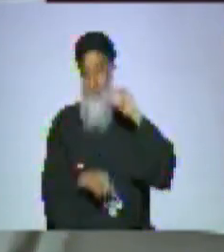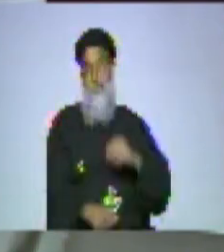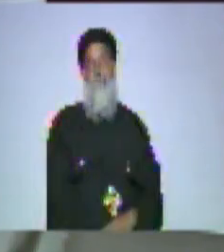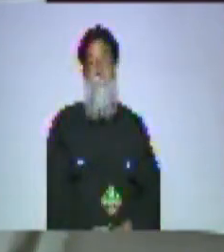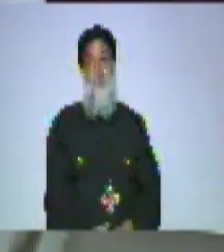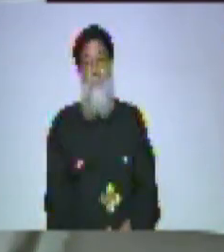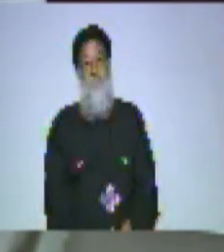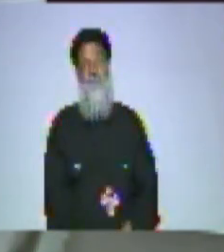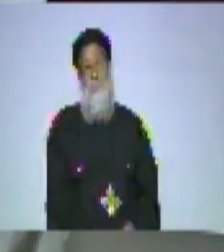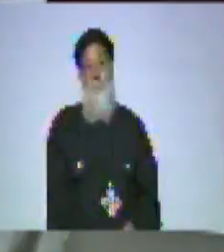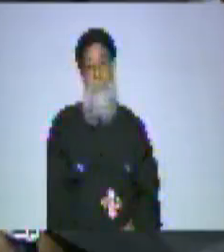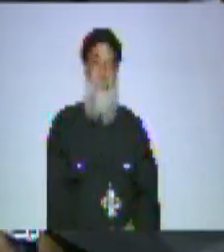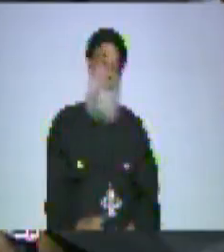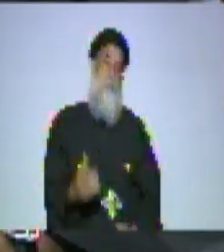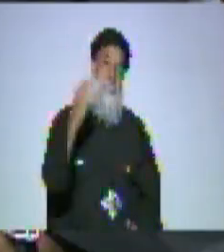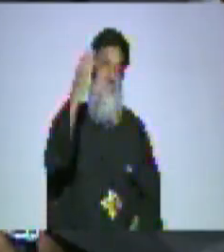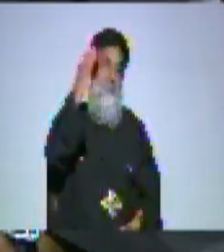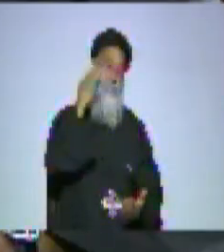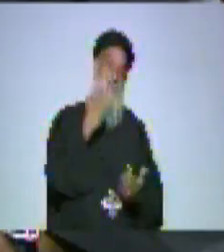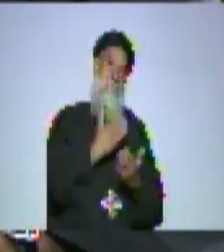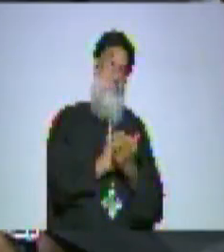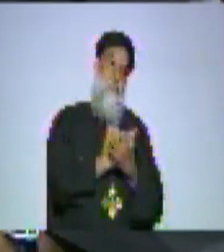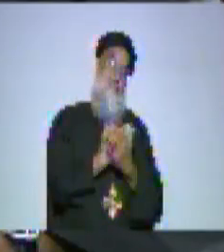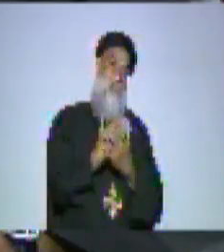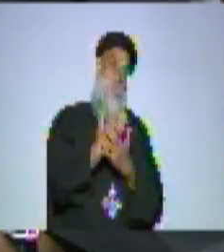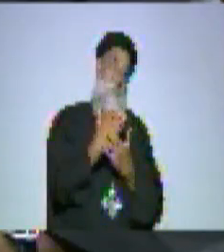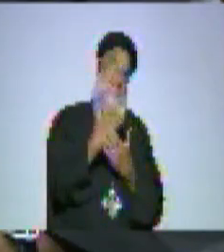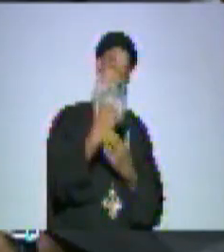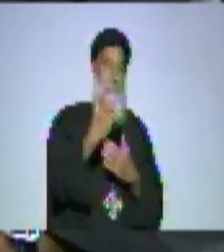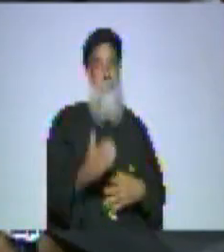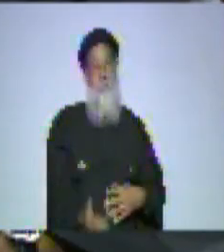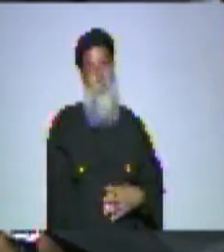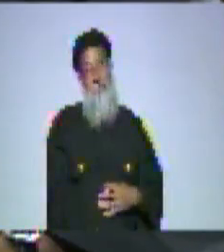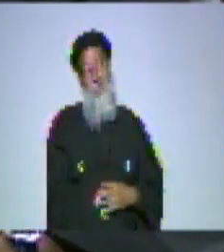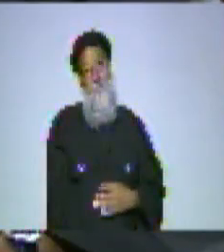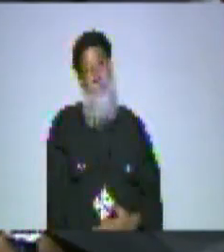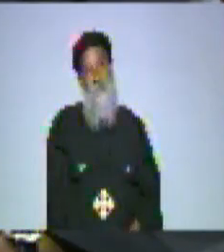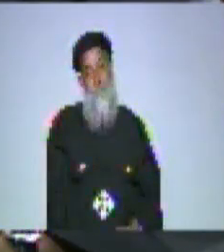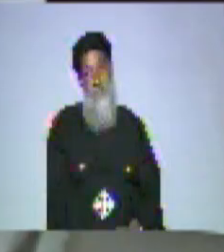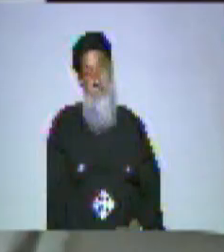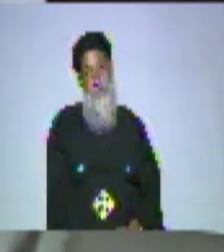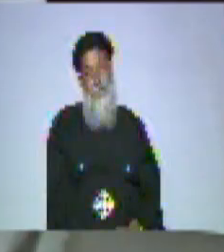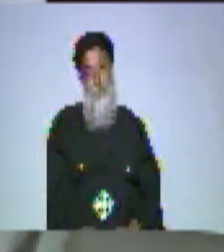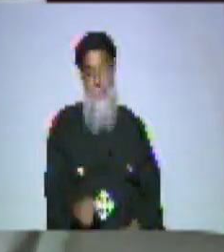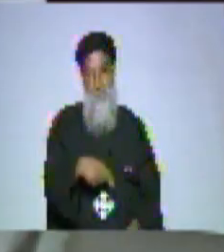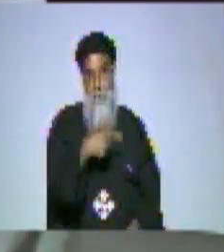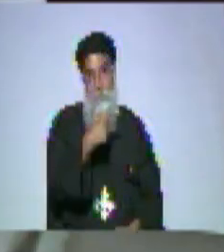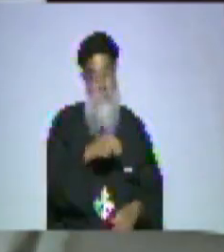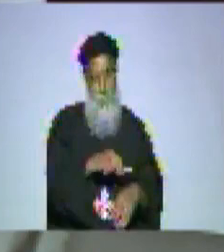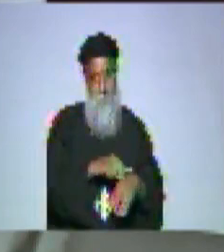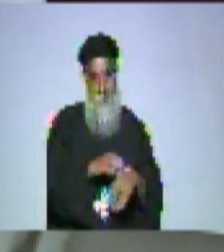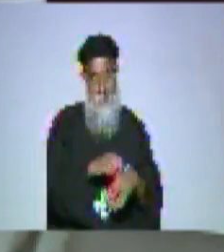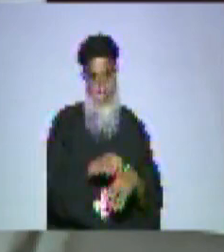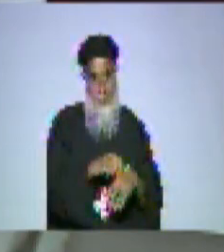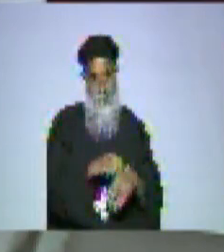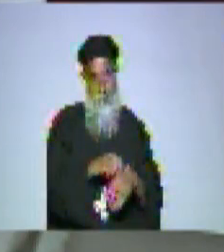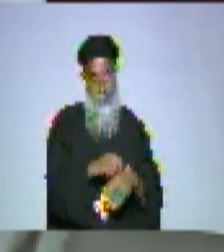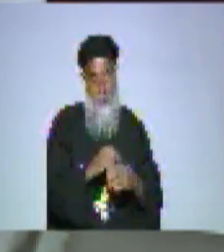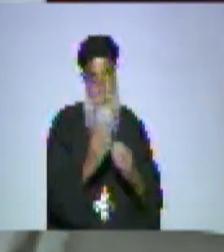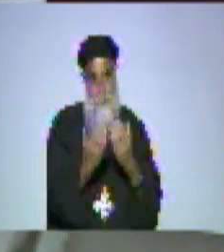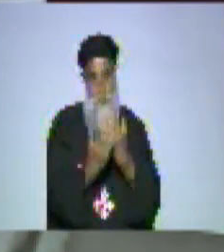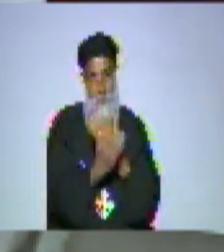لكن مع ذلك متسامحه يا سيدنا اه جدا جدا بعد ما الانسان يعني